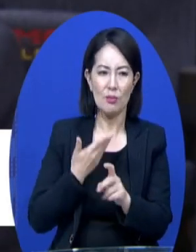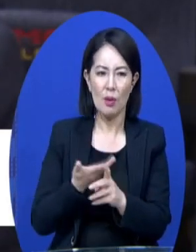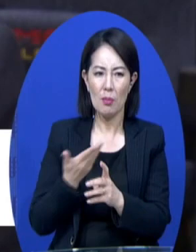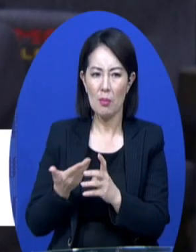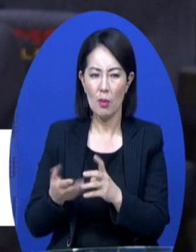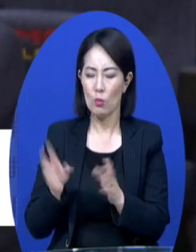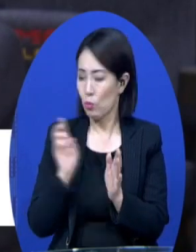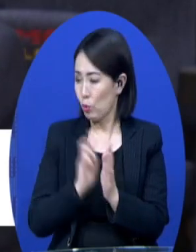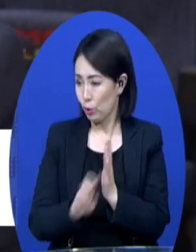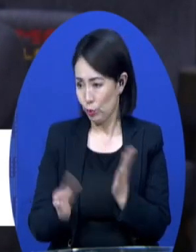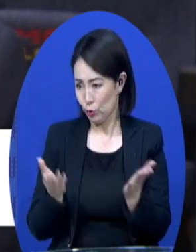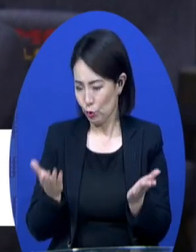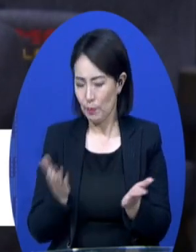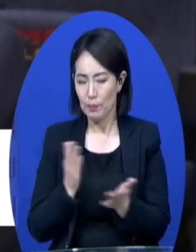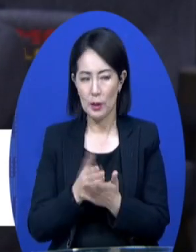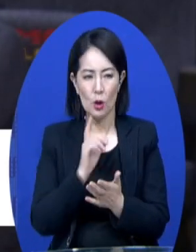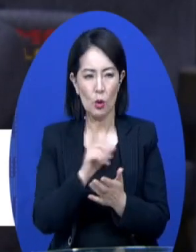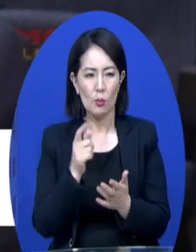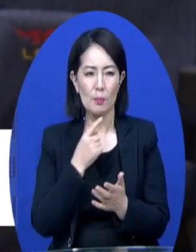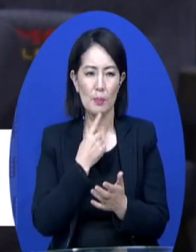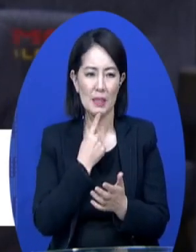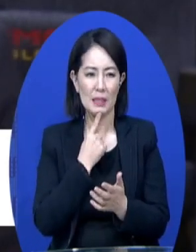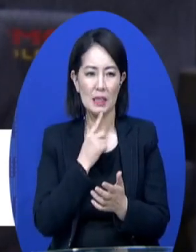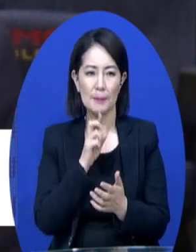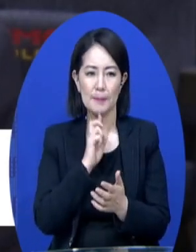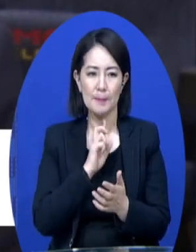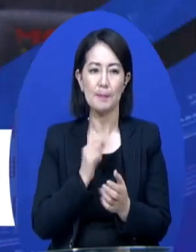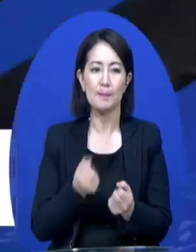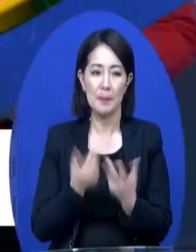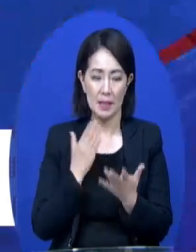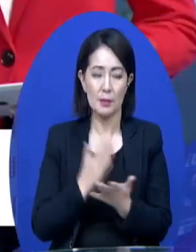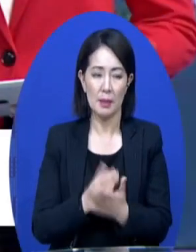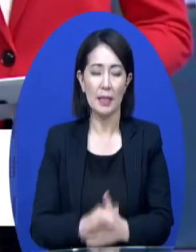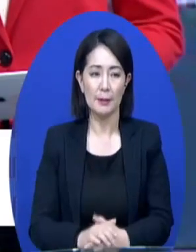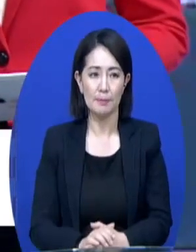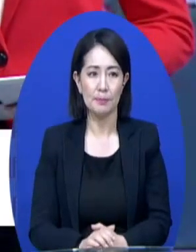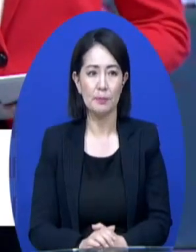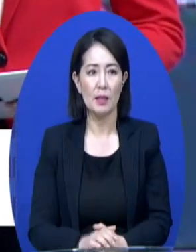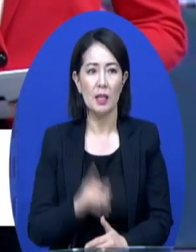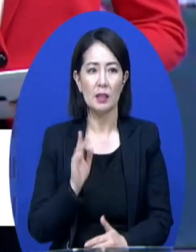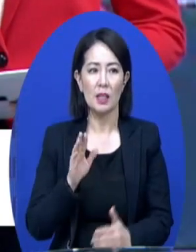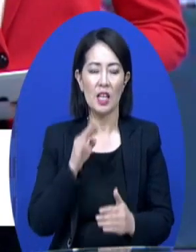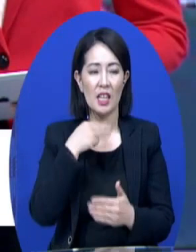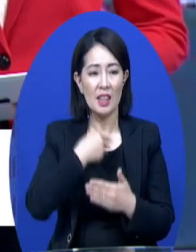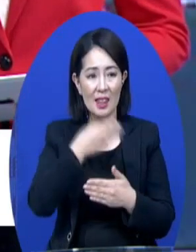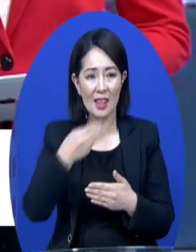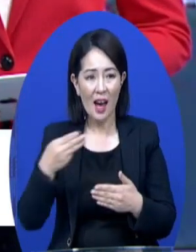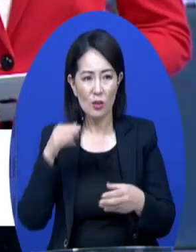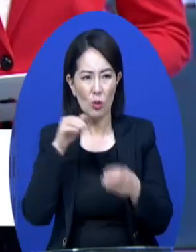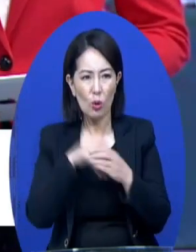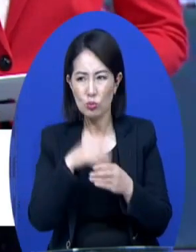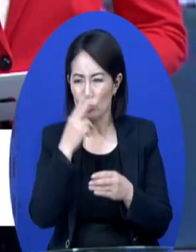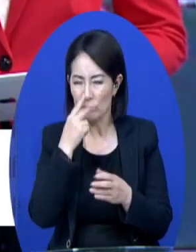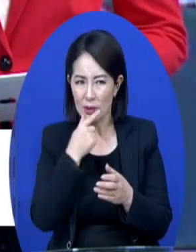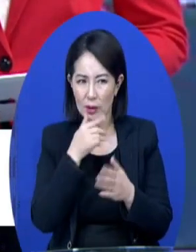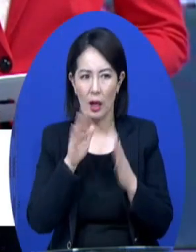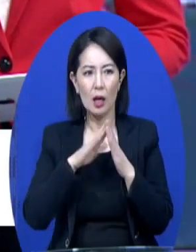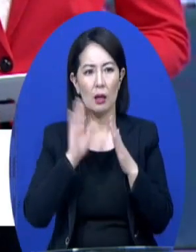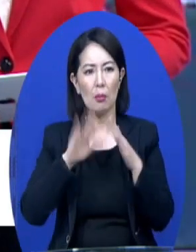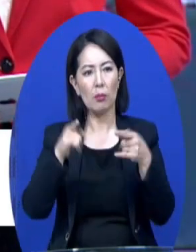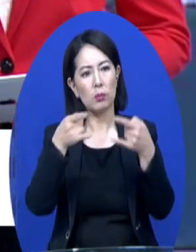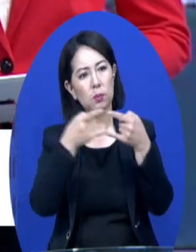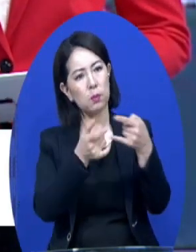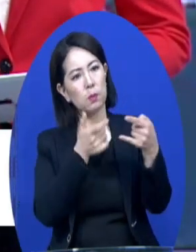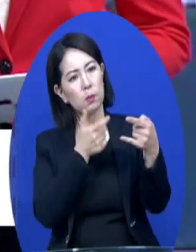боломжгүй байдаг. Тэр энэ дээр бас нэлийн хүндрэл бишэлүүд бас гарч ийн. Нэгэнт театрыг зорч чадахгүй болсон дэлхийн үзэгчд гэртээ телевизийн